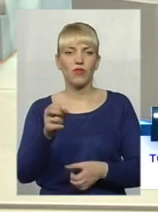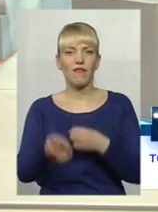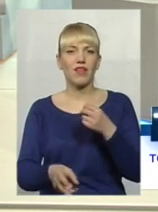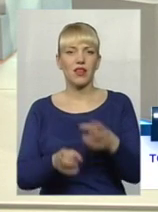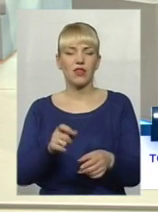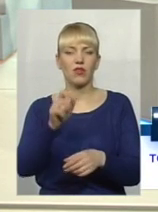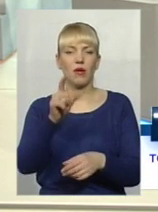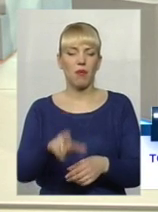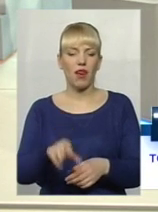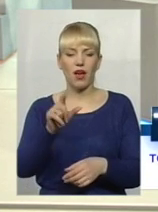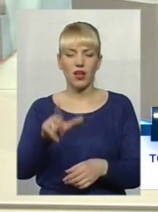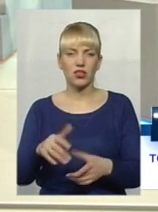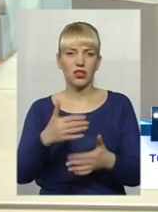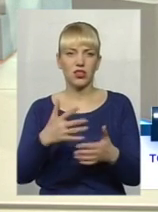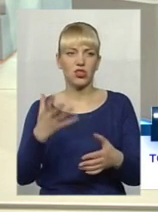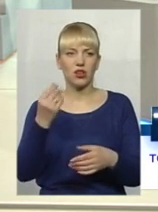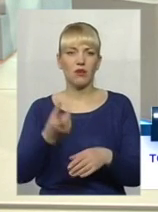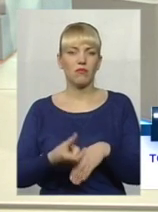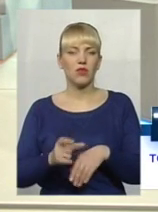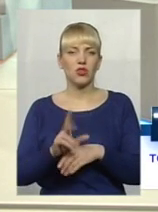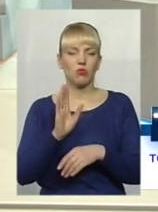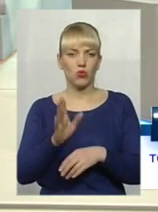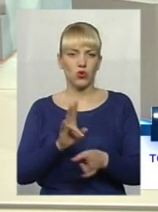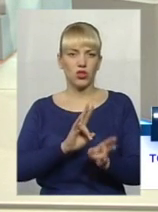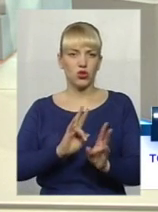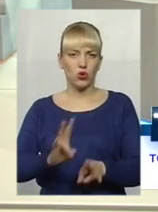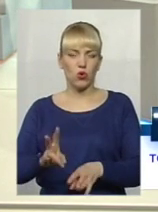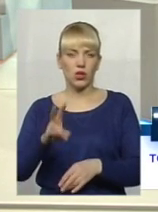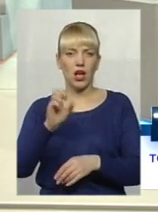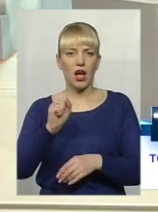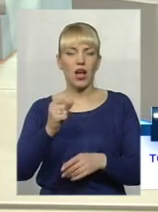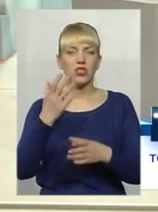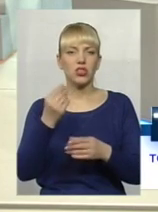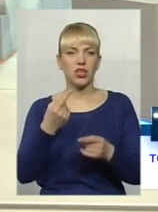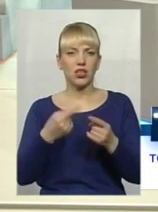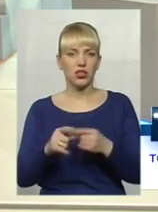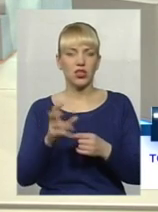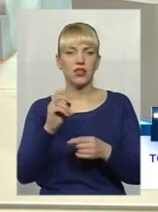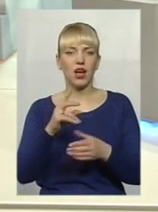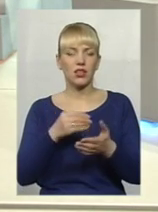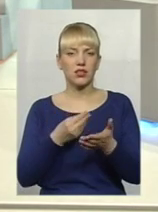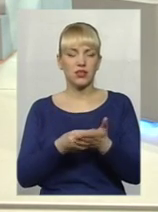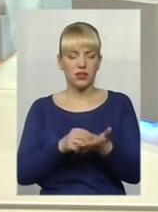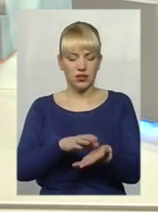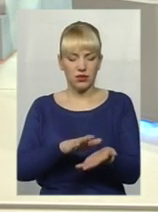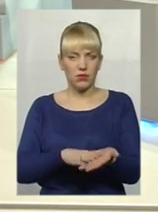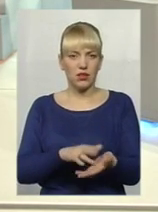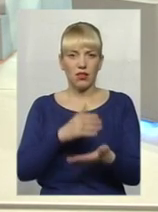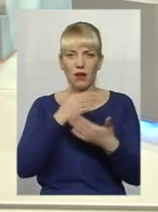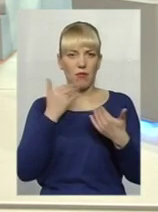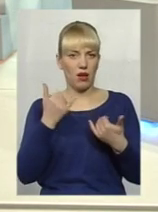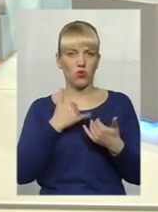будуть роздавати, розбиватися, ще більша шкода буде. Ну, а інше те, що механізму, як закладати в тарифи, немає.